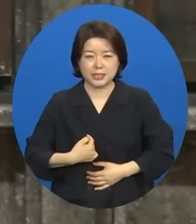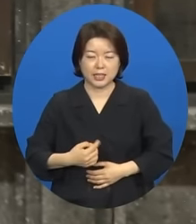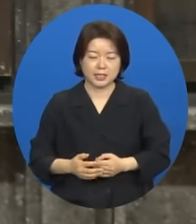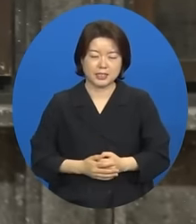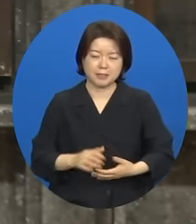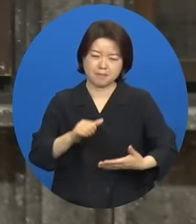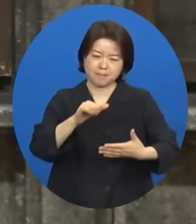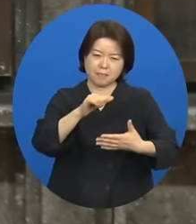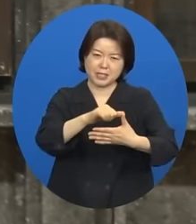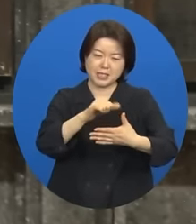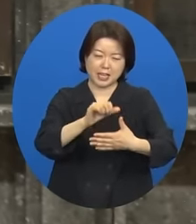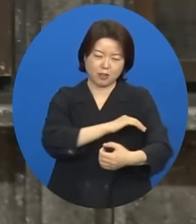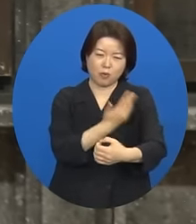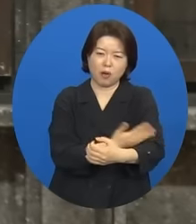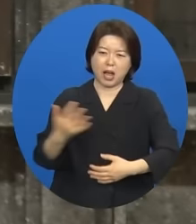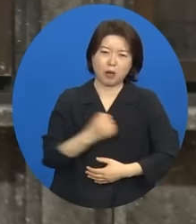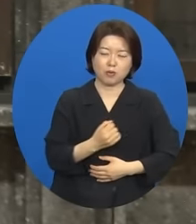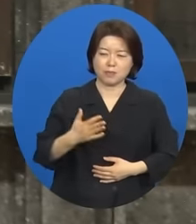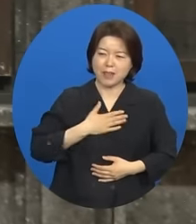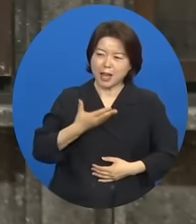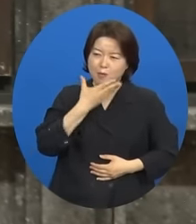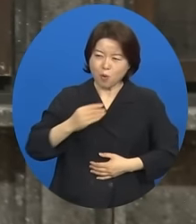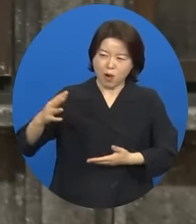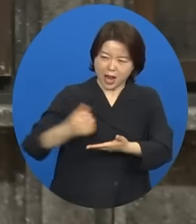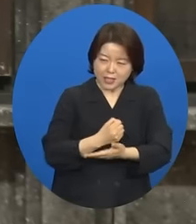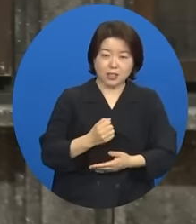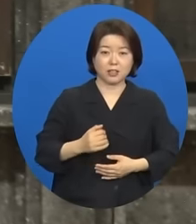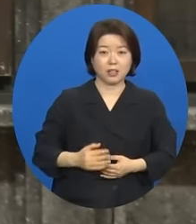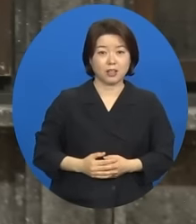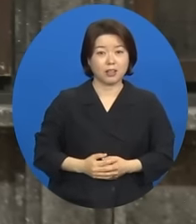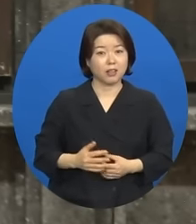한다. 자기가 복을 받아야 된다. 그래가지고